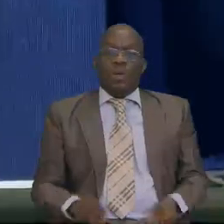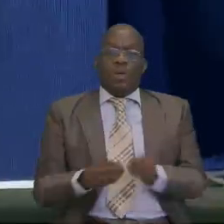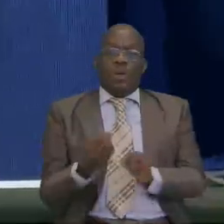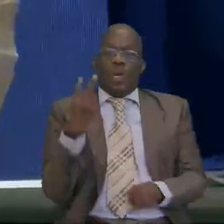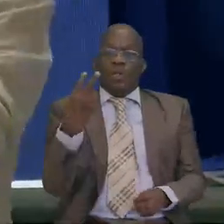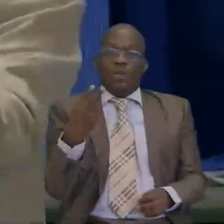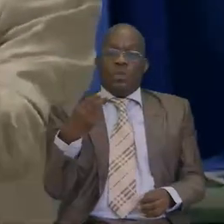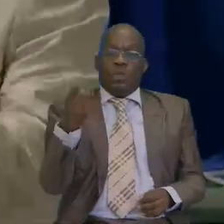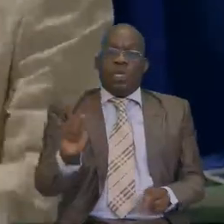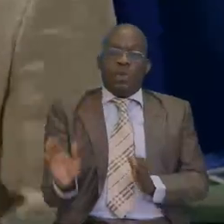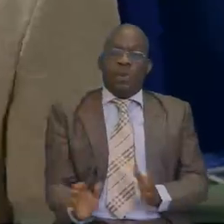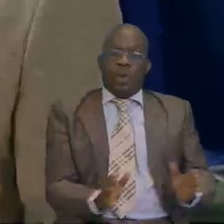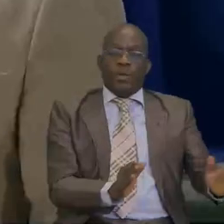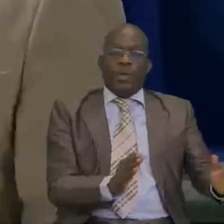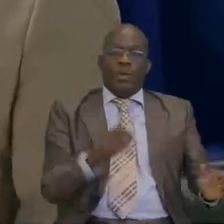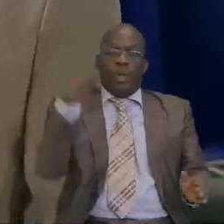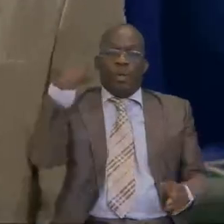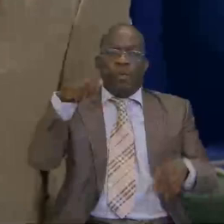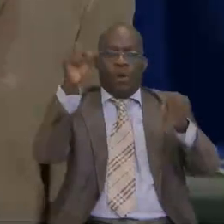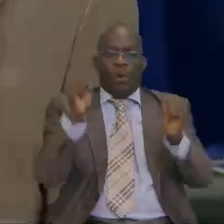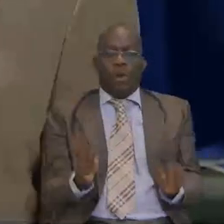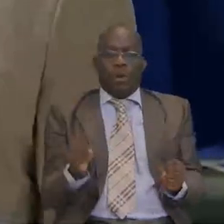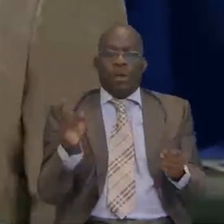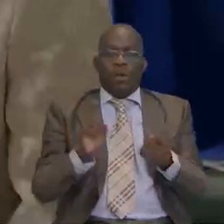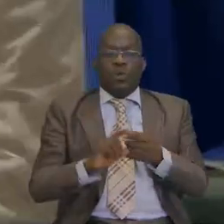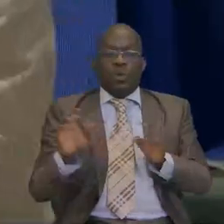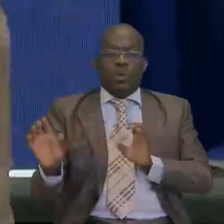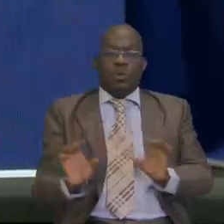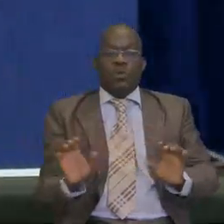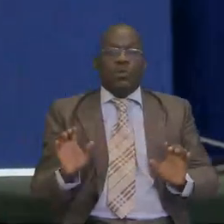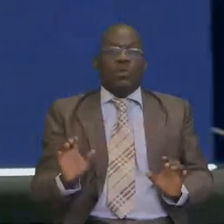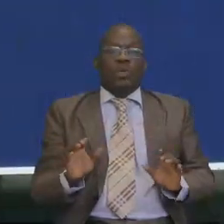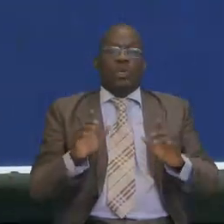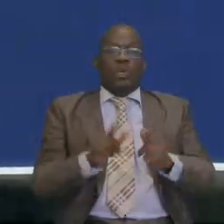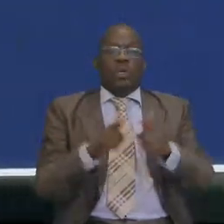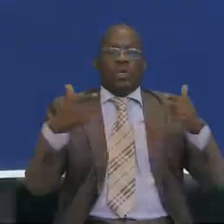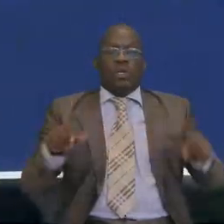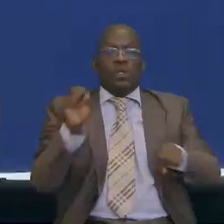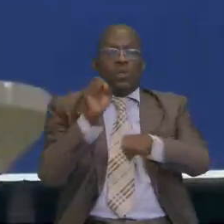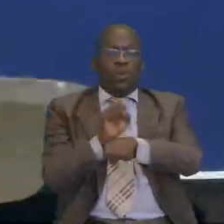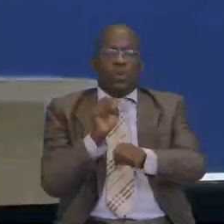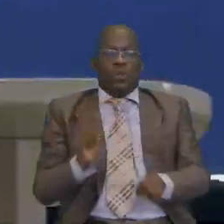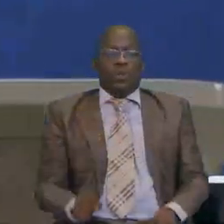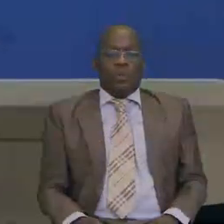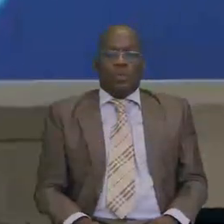Deuxième point, la préparation pour la puissance, pour faire des exploits.